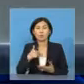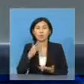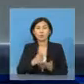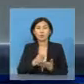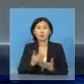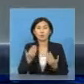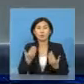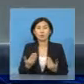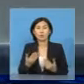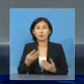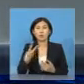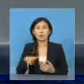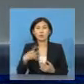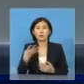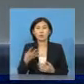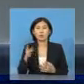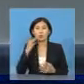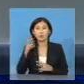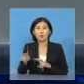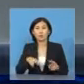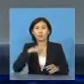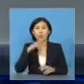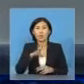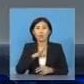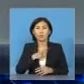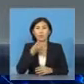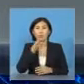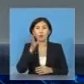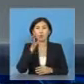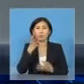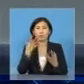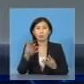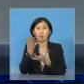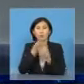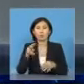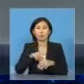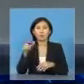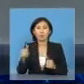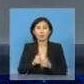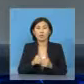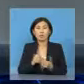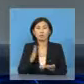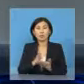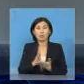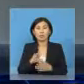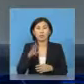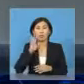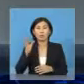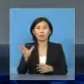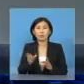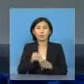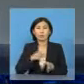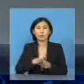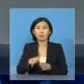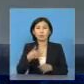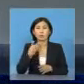находилась и нахожусь круглосуточно под пристальным вниманием. В любое время дня и ночи врачи находятся рядом. Медсестры выполняют